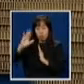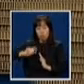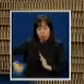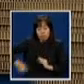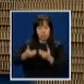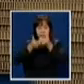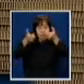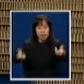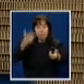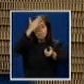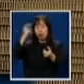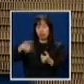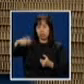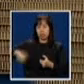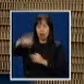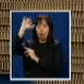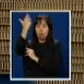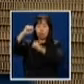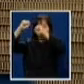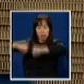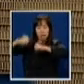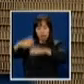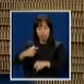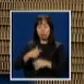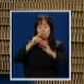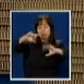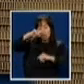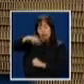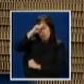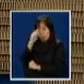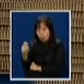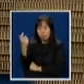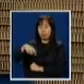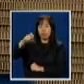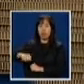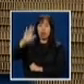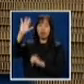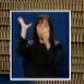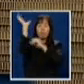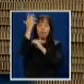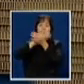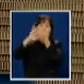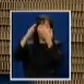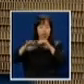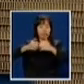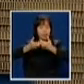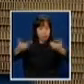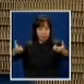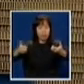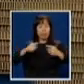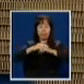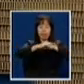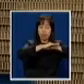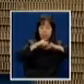ล้วแล้วก็รัฐบาลไทยก็เคารพนะครับตามคำวินิจฉัยของศาลโลกนั้นแม้จะมีการแถลงสงวนสิทธิ์ไ